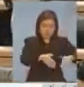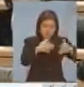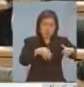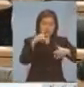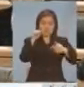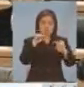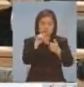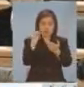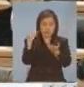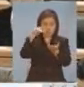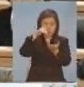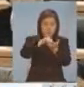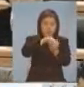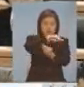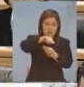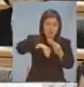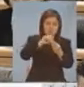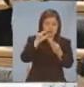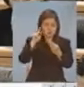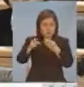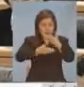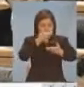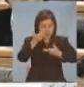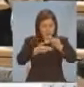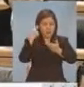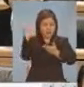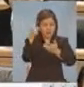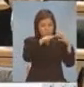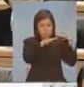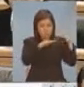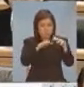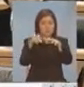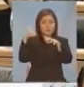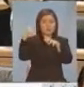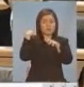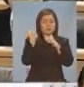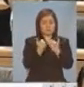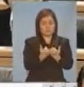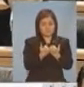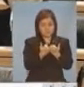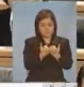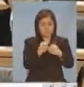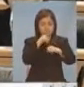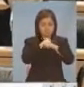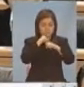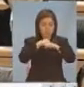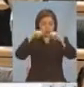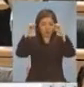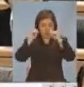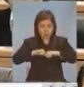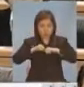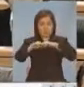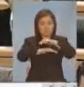ป็นศูนย์กลางของเศรษฐกิจทางด้านการค้าและการท่องเที่ยวค่ะจึงเป็นที่มาของการตกลงในเบื้